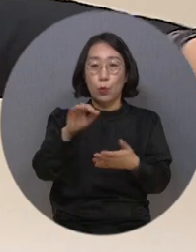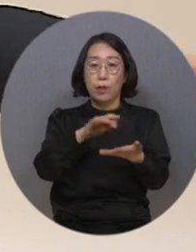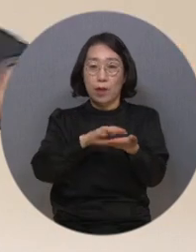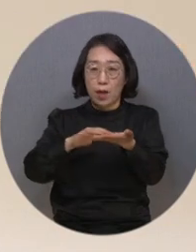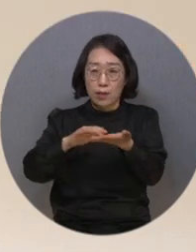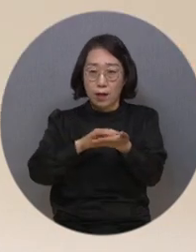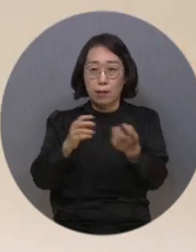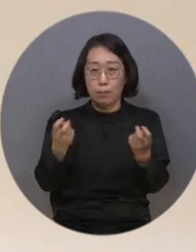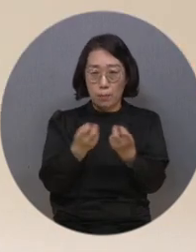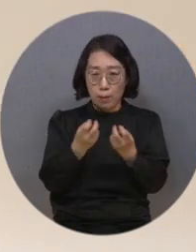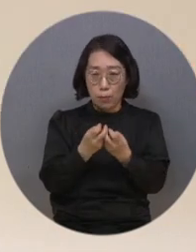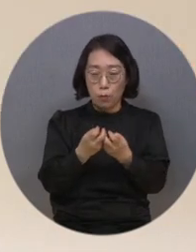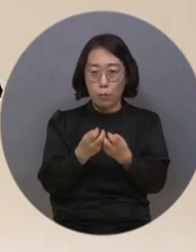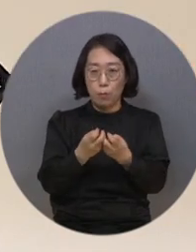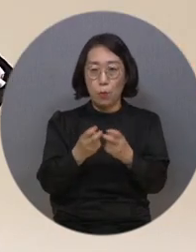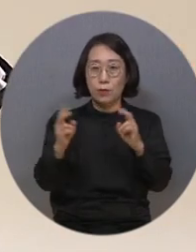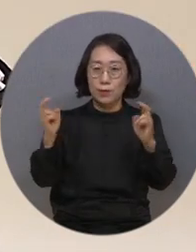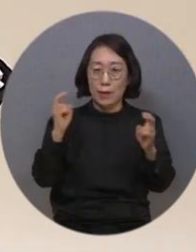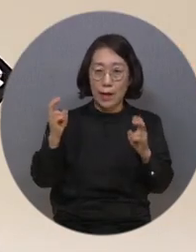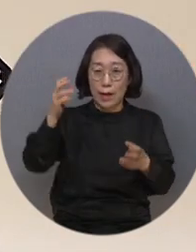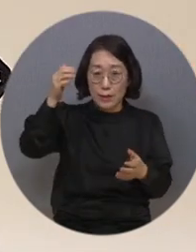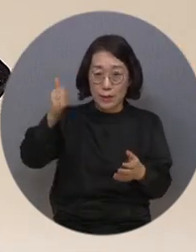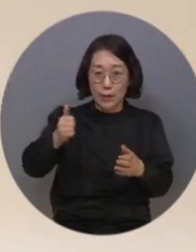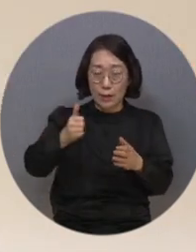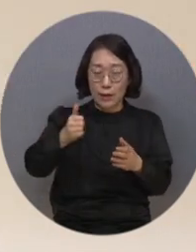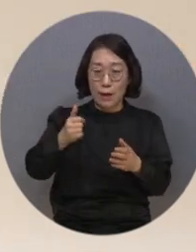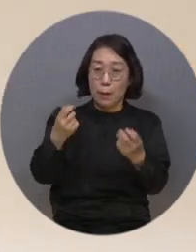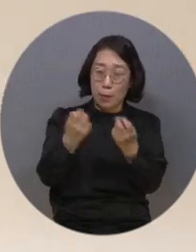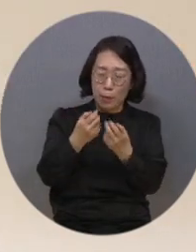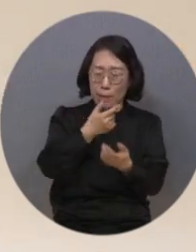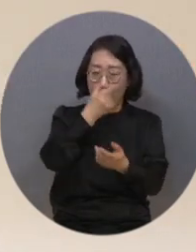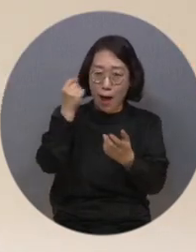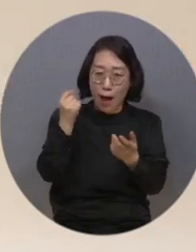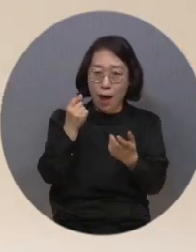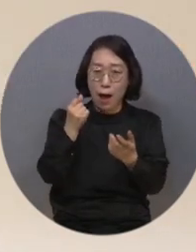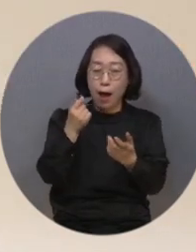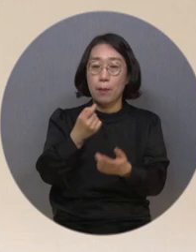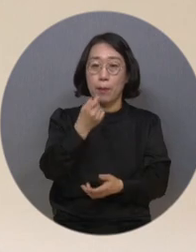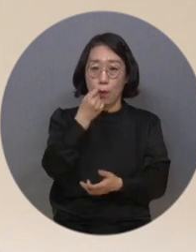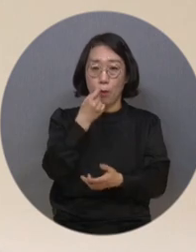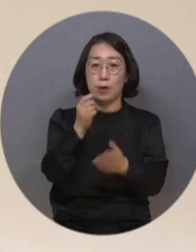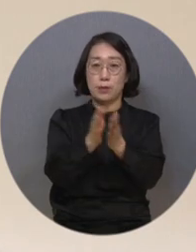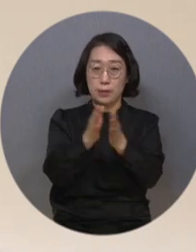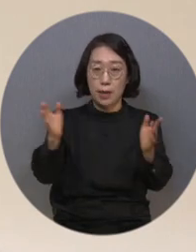사장이 돼야 되는 모든 업무들을 배워나가기 시작을 했죠. 그러면서 이제